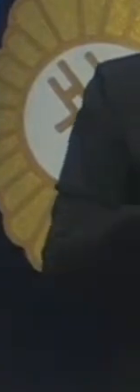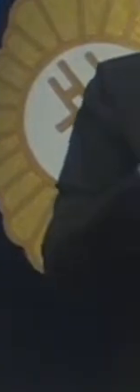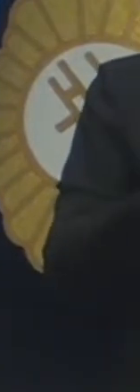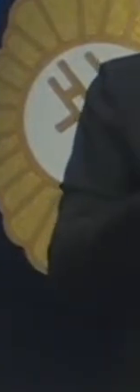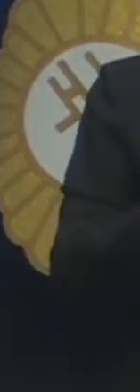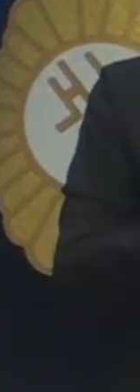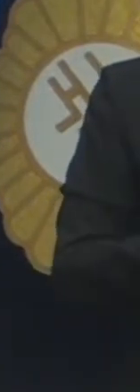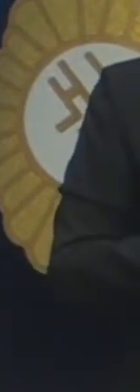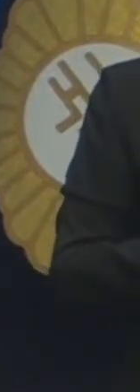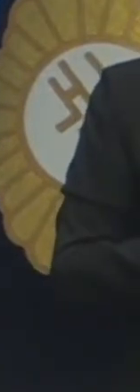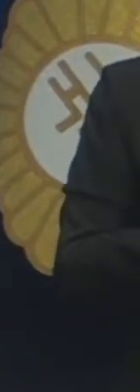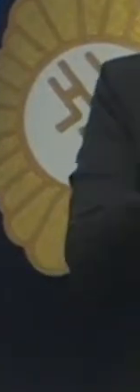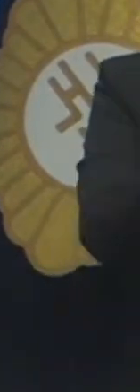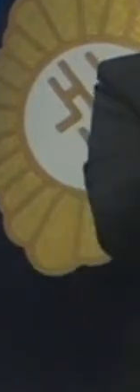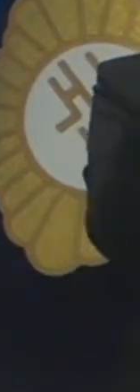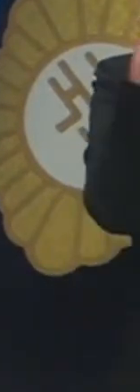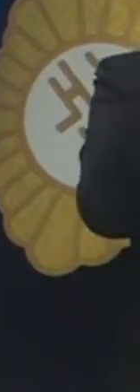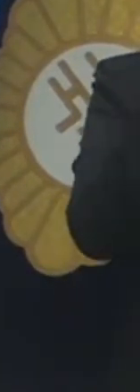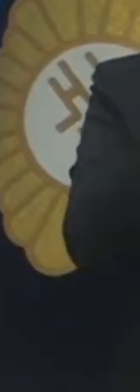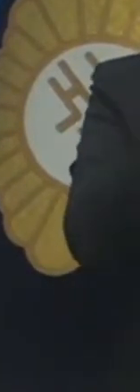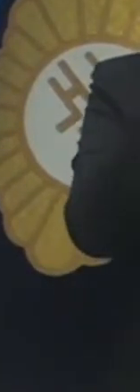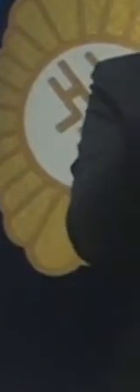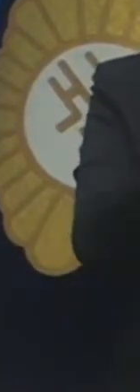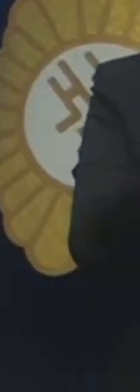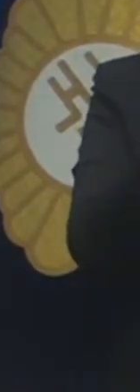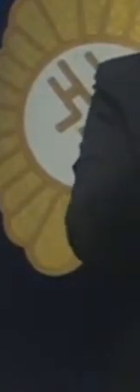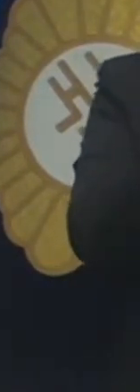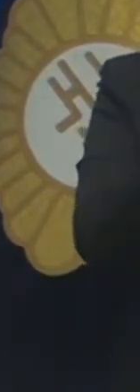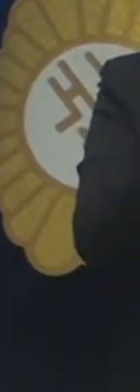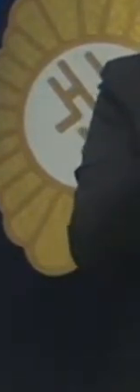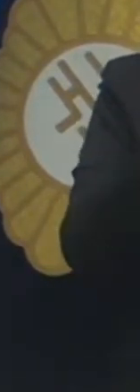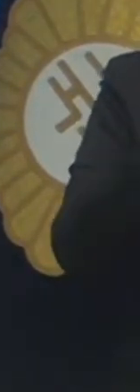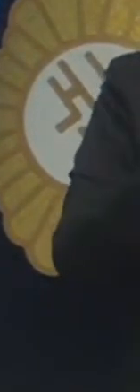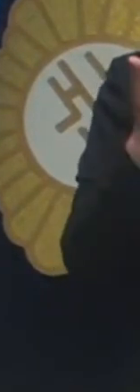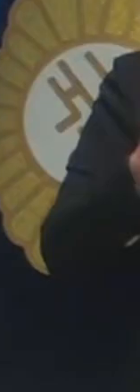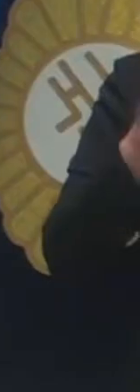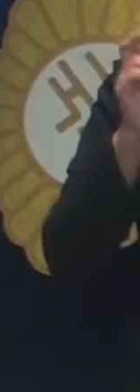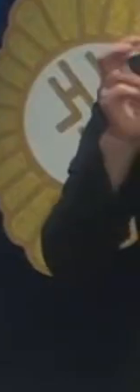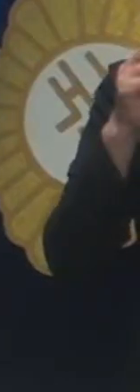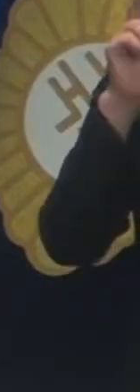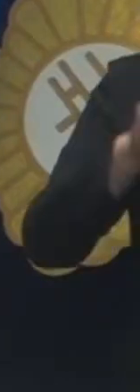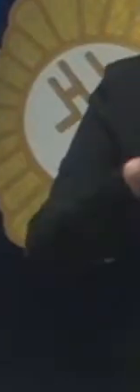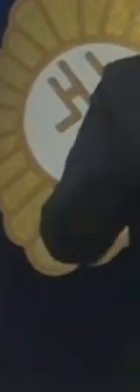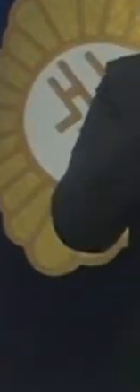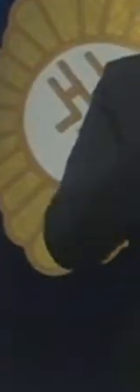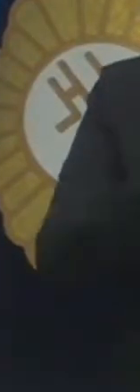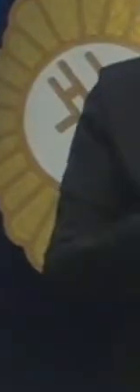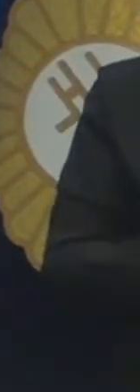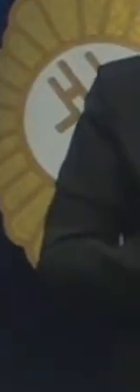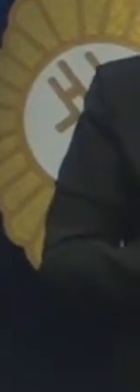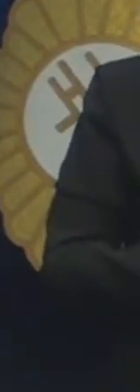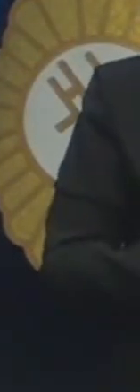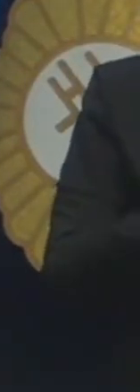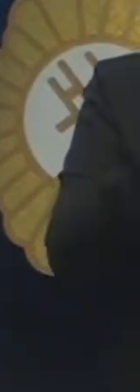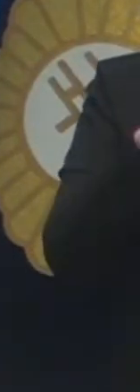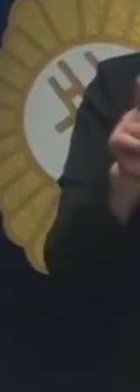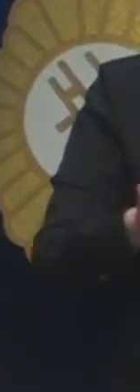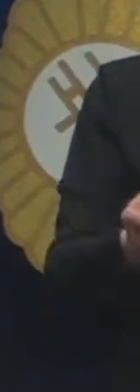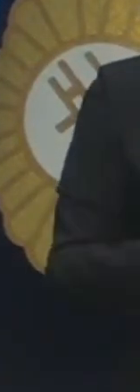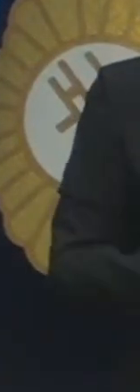지금 급기야 회생조사 보고서를 근거로 M&A를 하겠다고 노골적으로 말하고 있습니다.